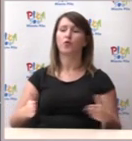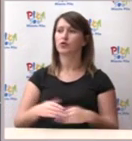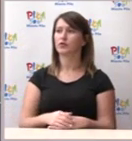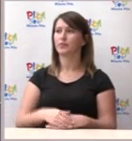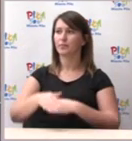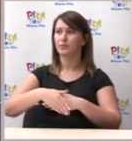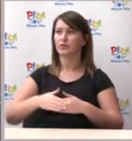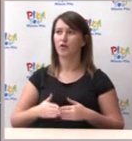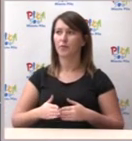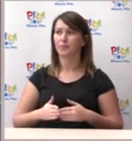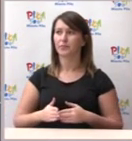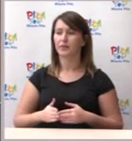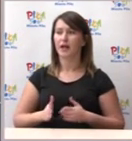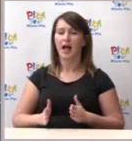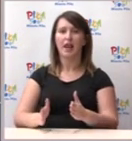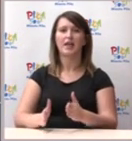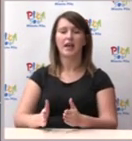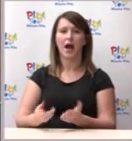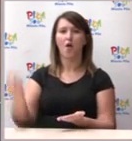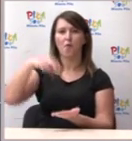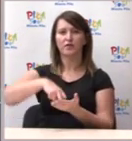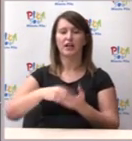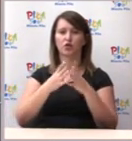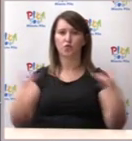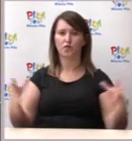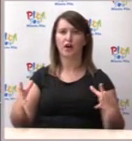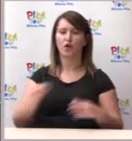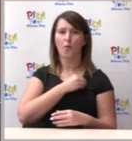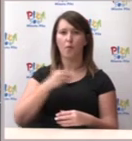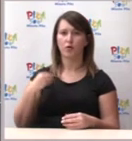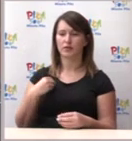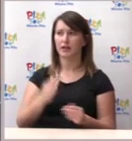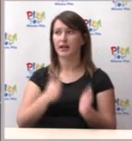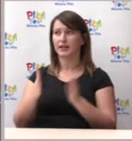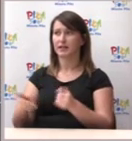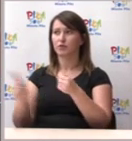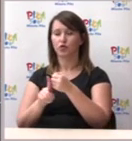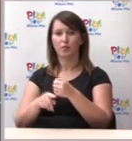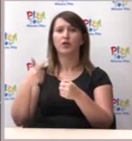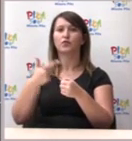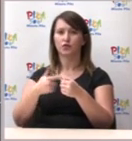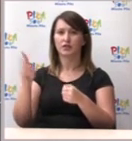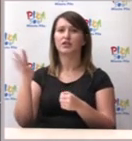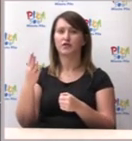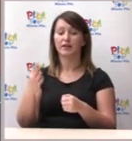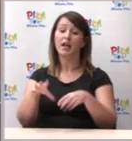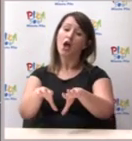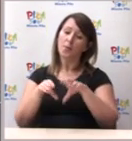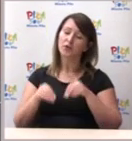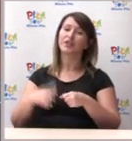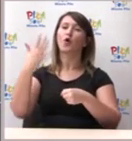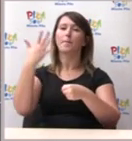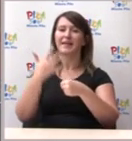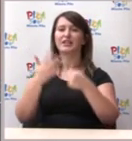położonej przy Alei Powstańców Wielkopolskich w Pile. I wreszcie w punkcie 24 Rada podjęła 59 uchwał w